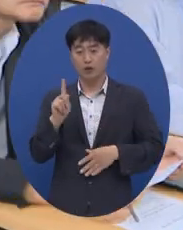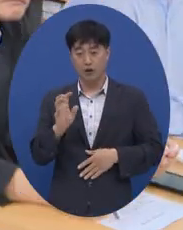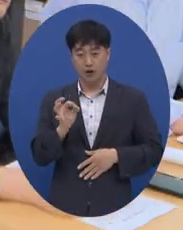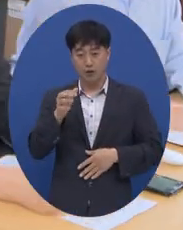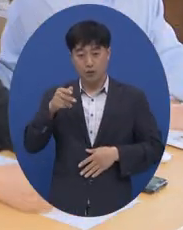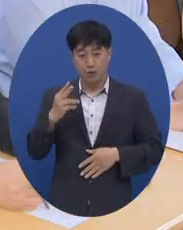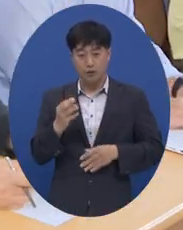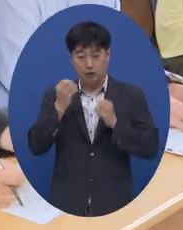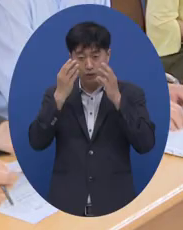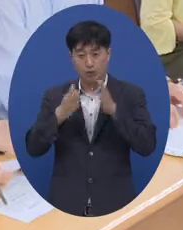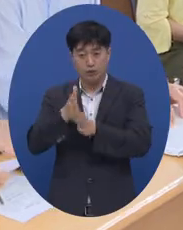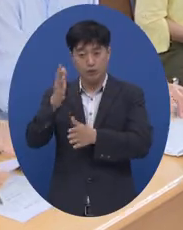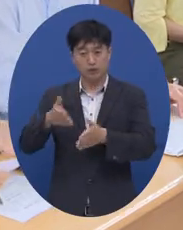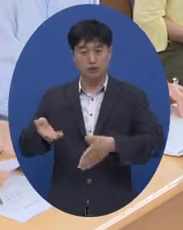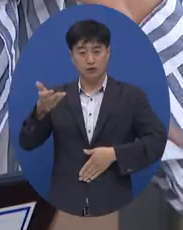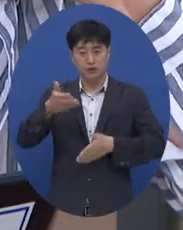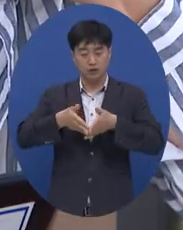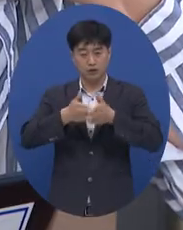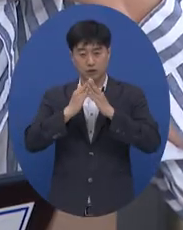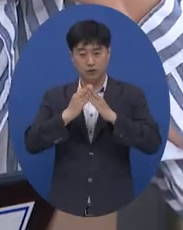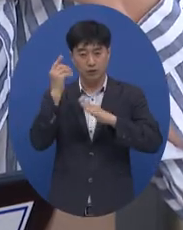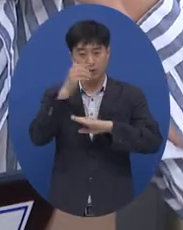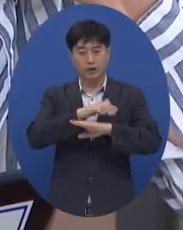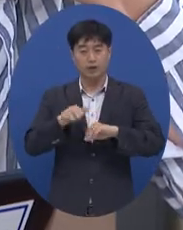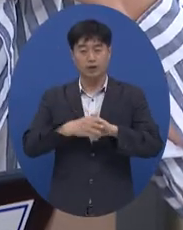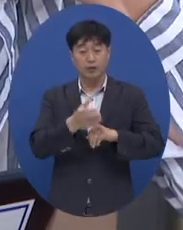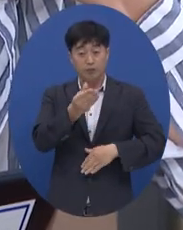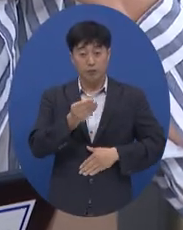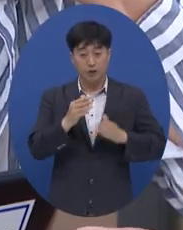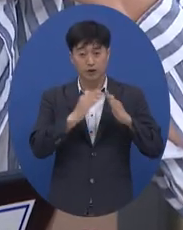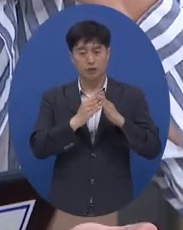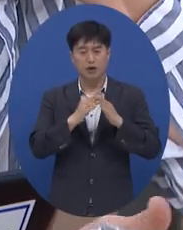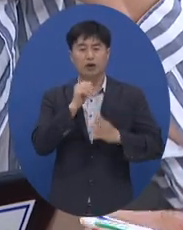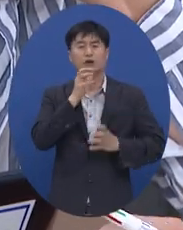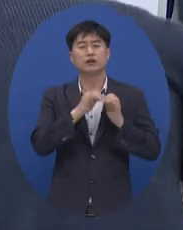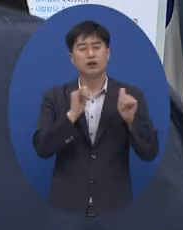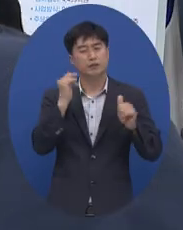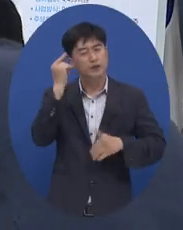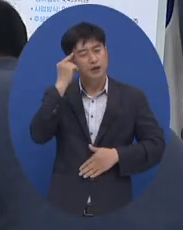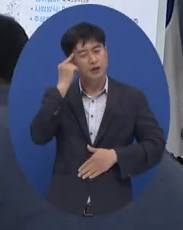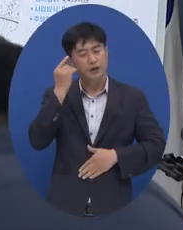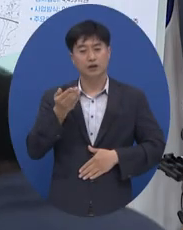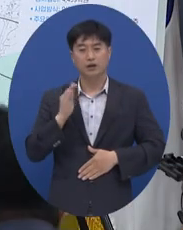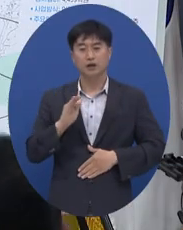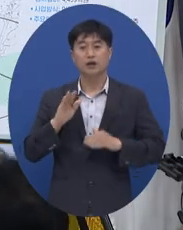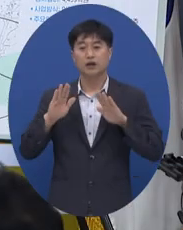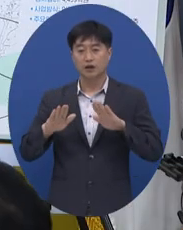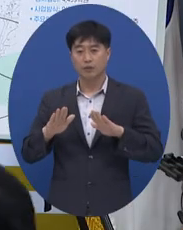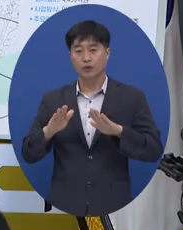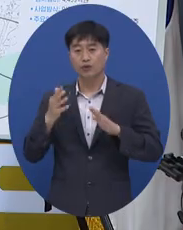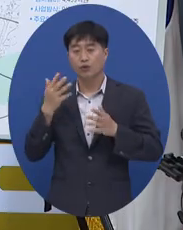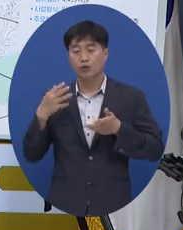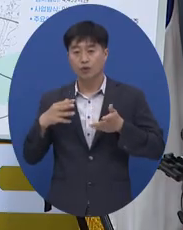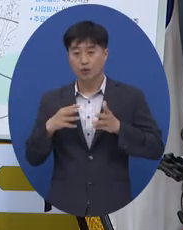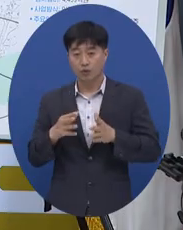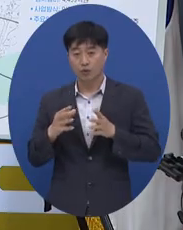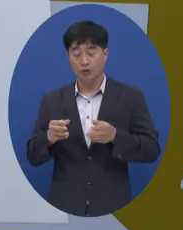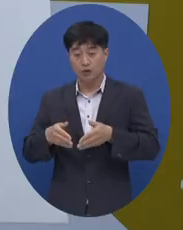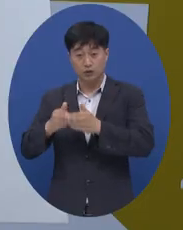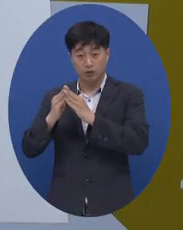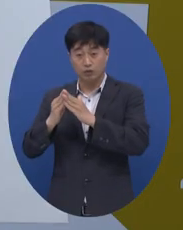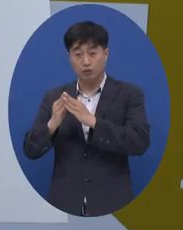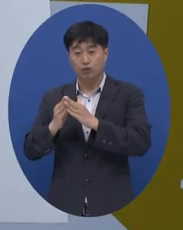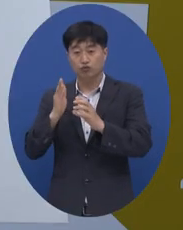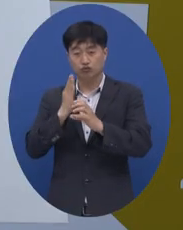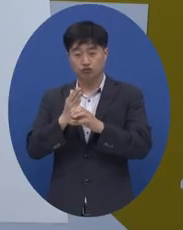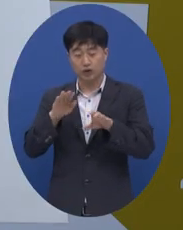신도시에 선보이겠다고 밝혔습니다. 임대주택 하면 서민을 위한 집만 떠올려지실 텐데 이번 경기도가 짓는